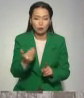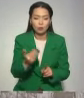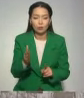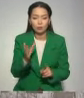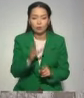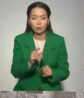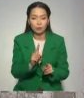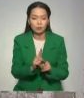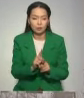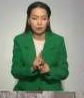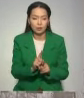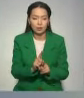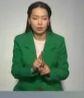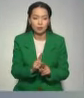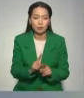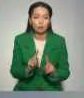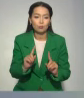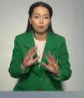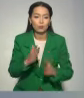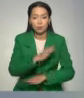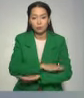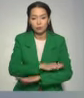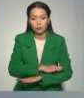отбывал срок за такое же преступление